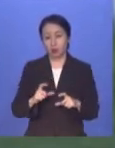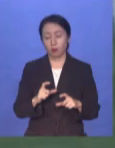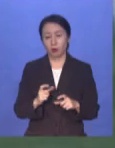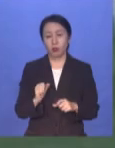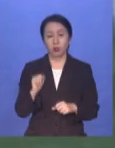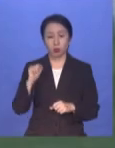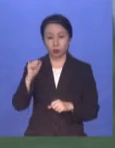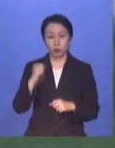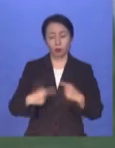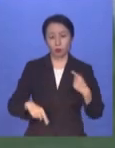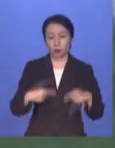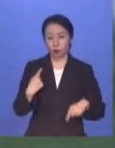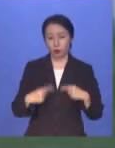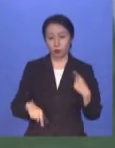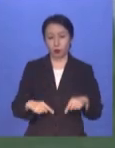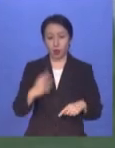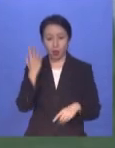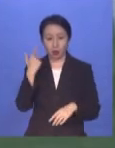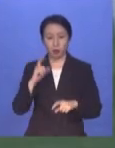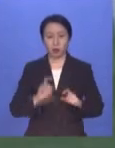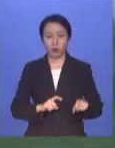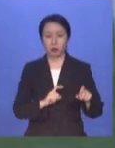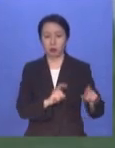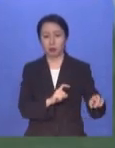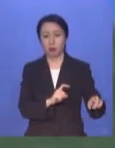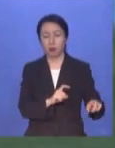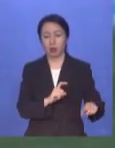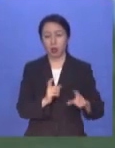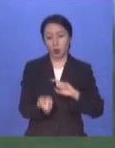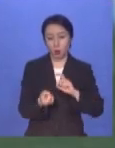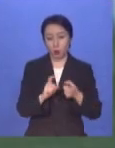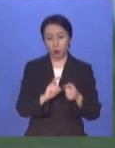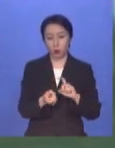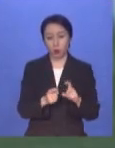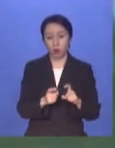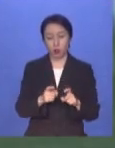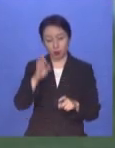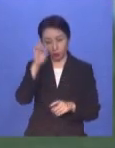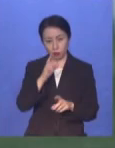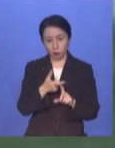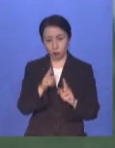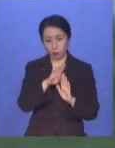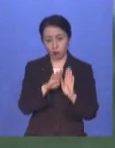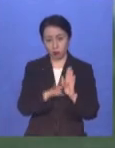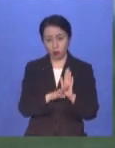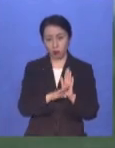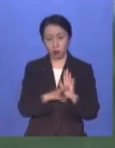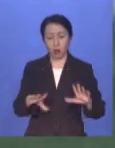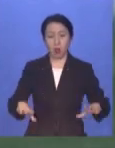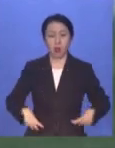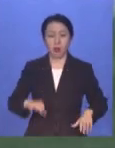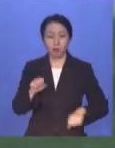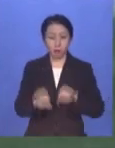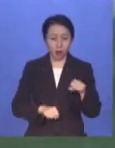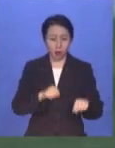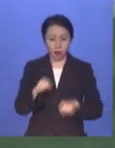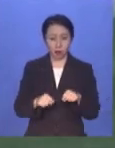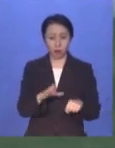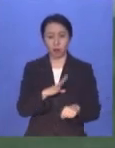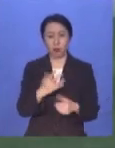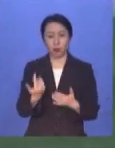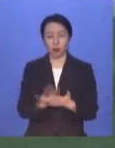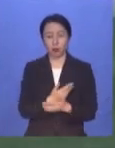көтеру, футбол, жеңіл атлетика, еркін күрес, жазғы президенттік көпсайыс, ату және велоспорт. Мықтылар